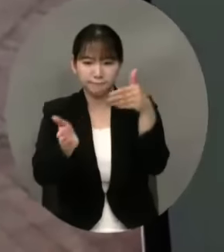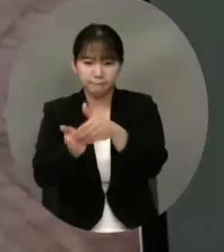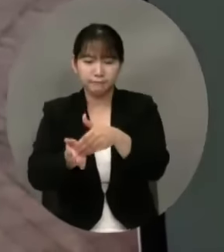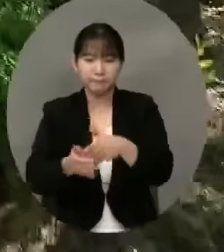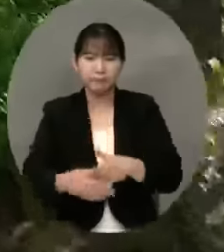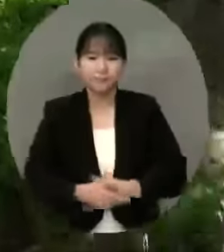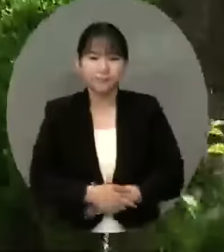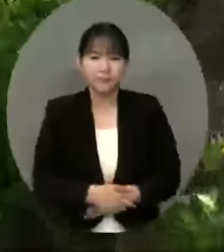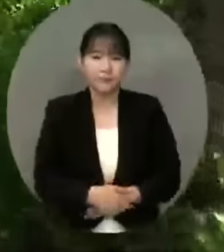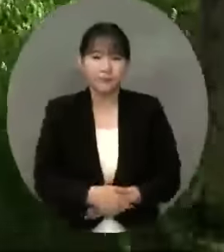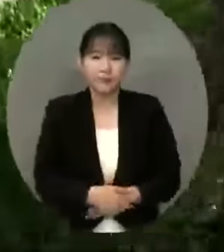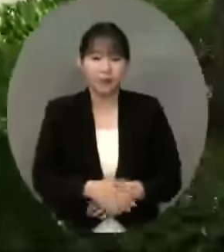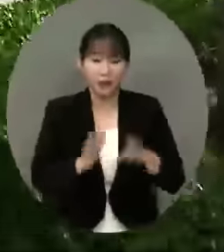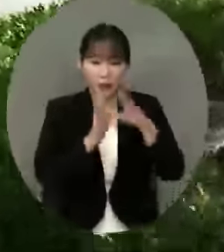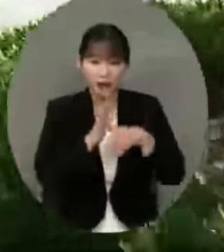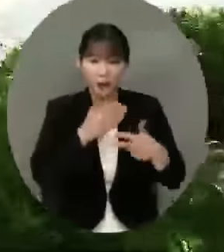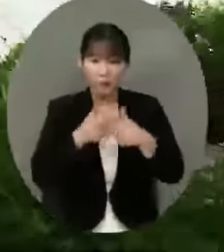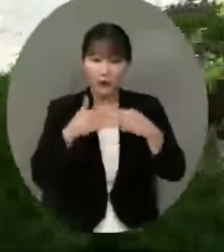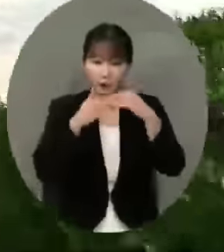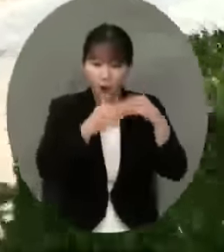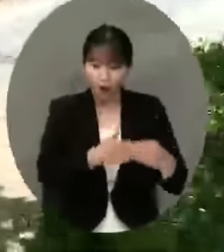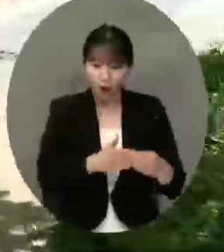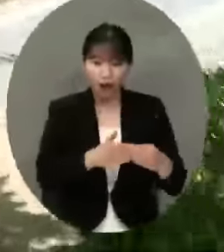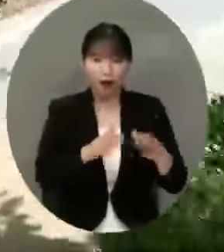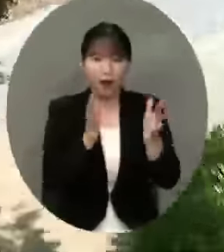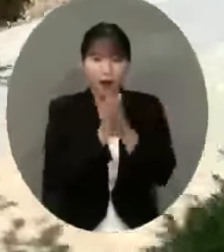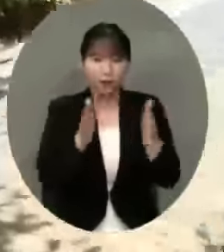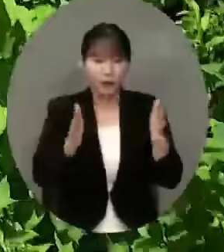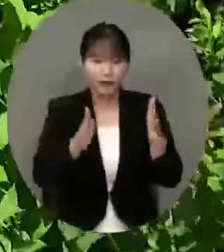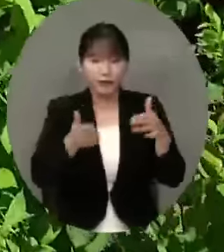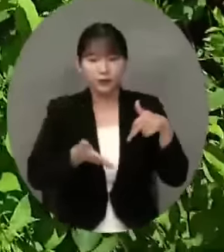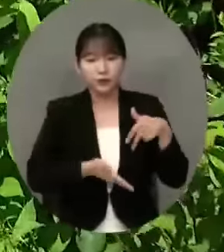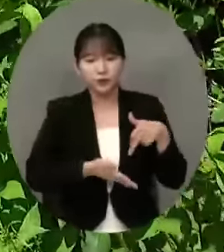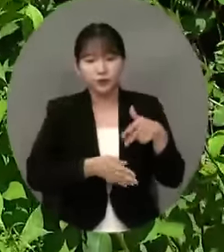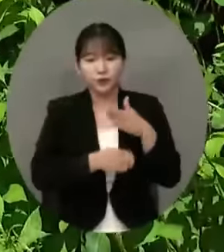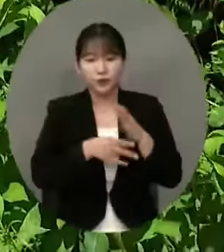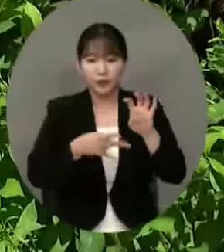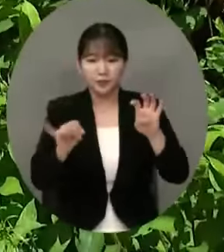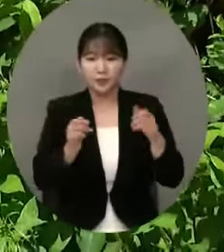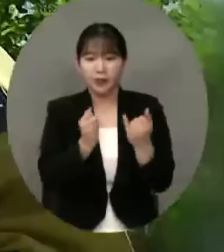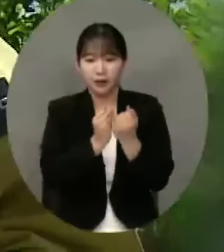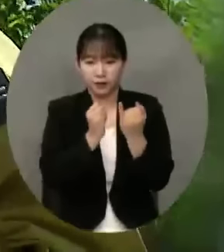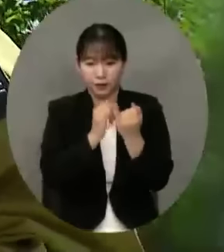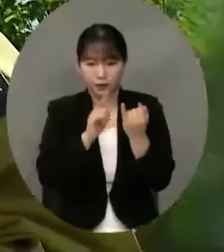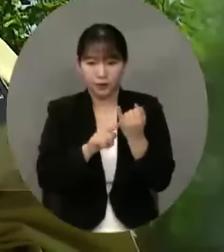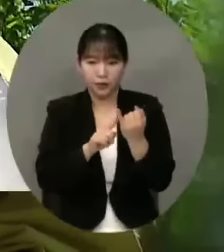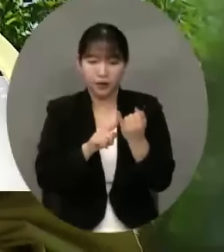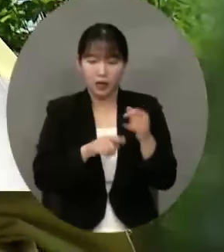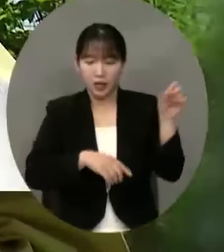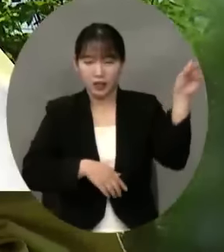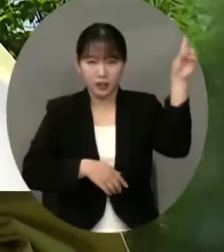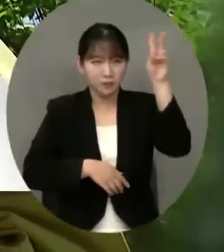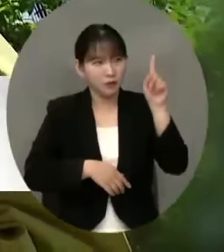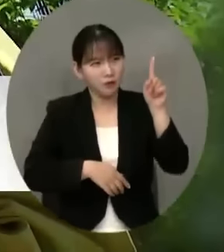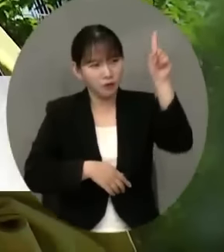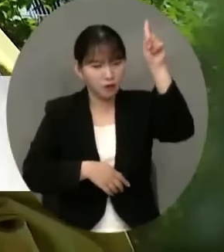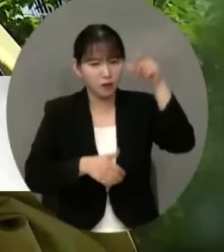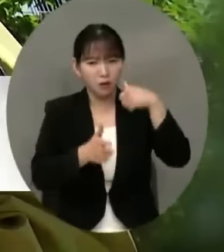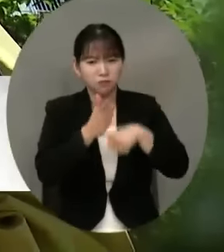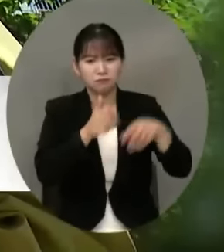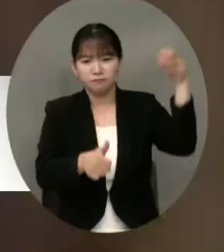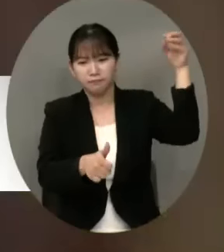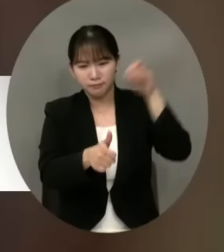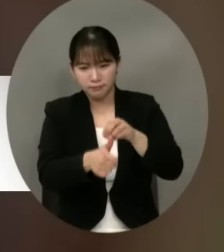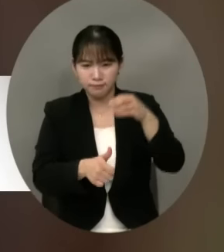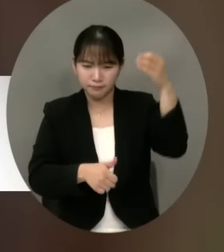도착합니다. 당시 병원으로 이송된 건 아파트 단지를 산책하던 40대 여성. 갑자기 아파트 위에서 떨어진